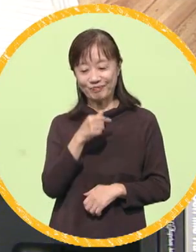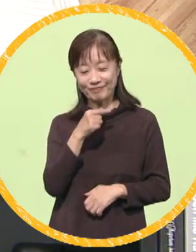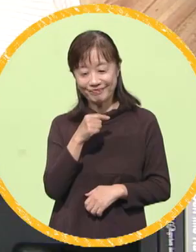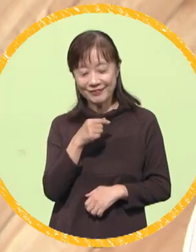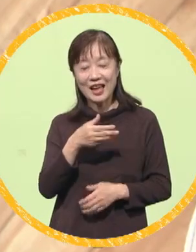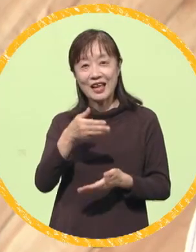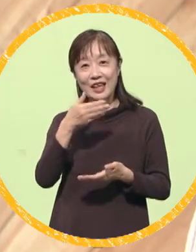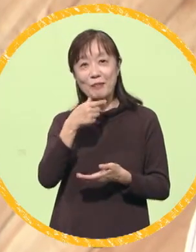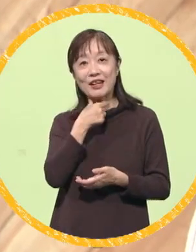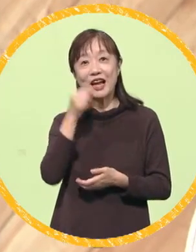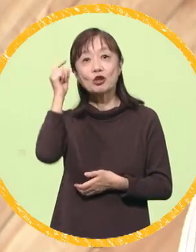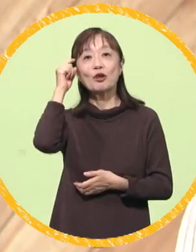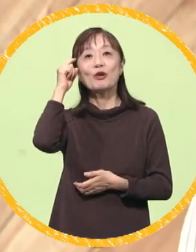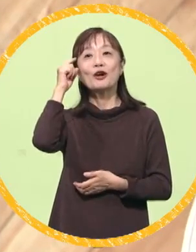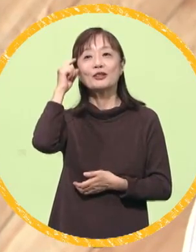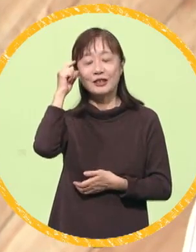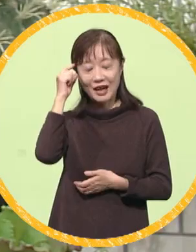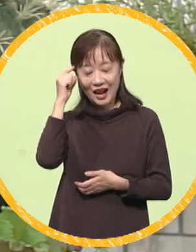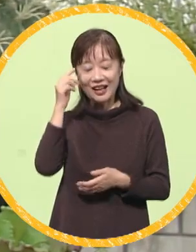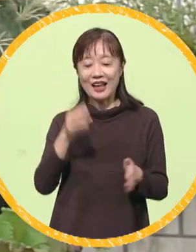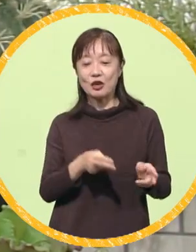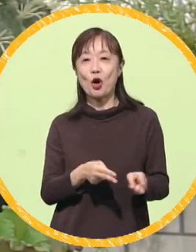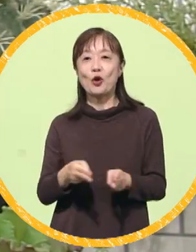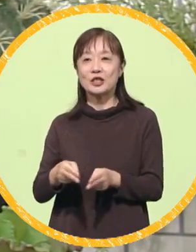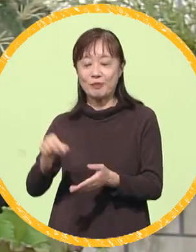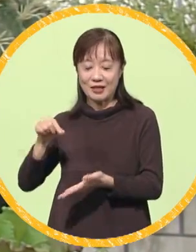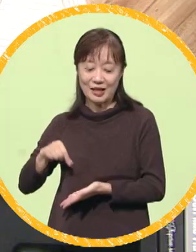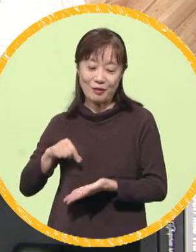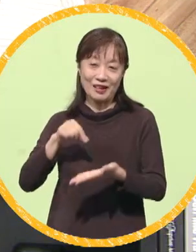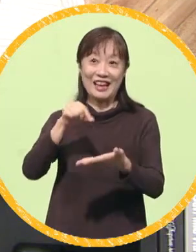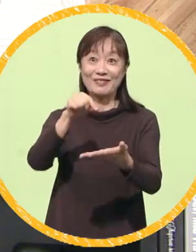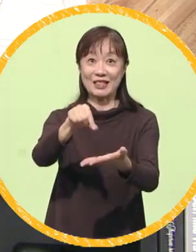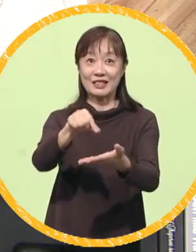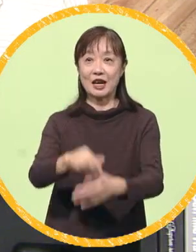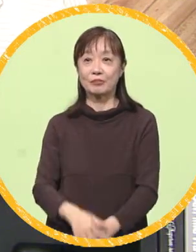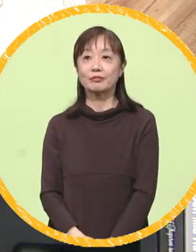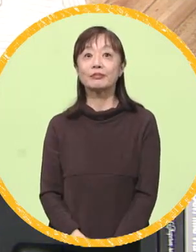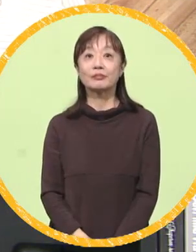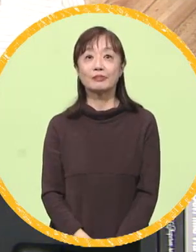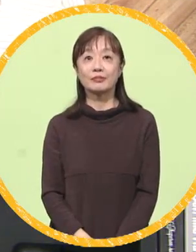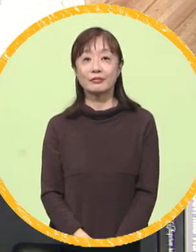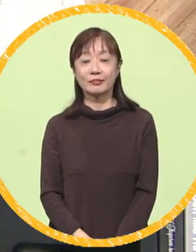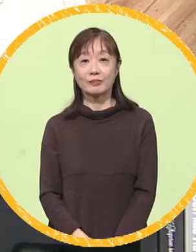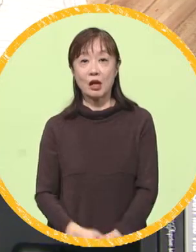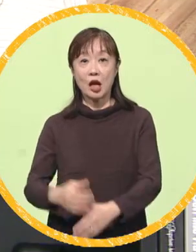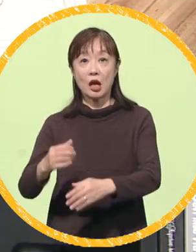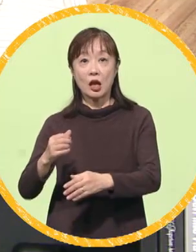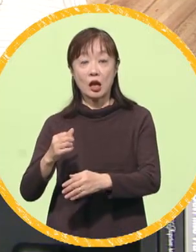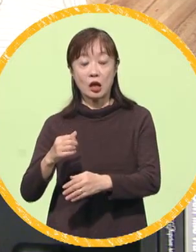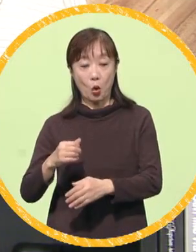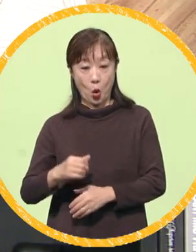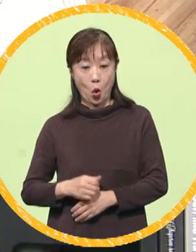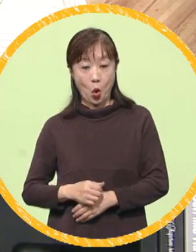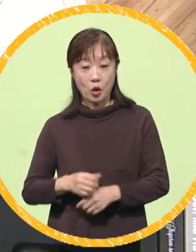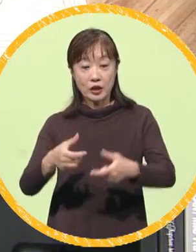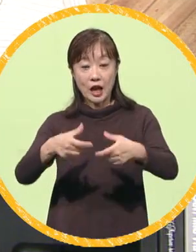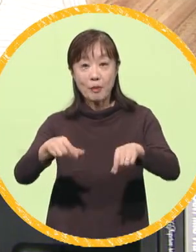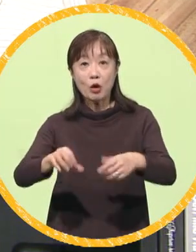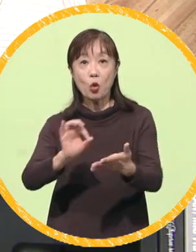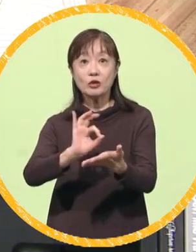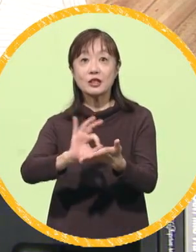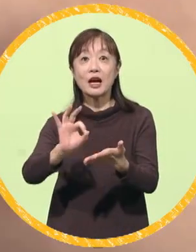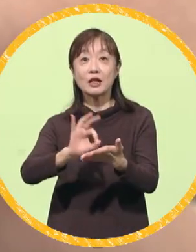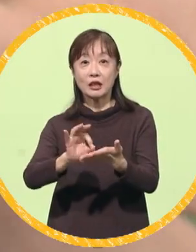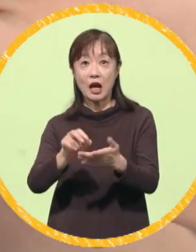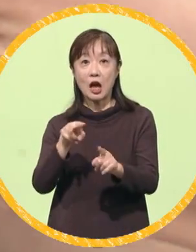今回ご用意しましたよ。持ってきました。 何、はい、ということでですね、相模っ子さんを使用した小田